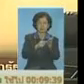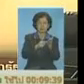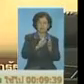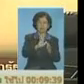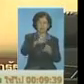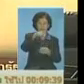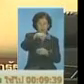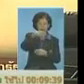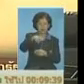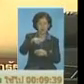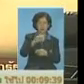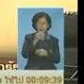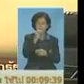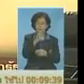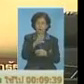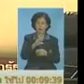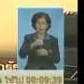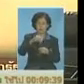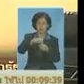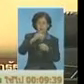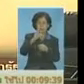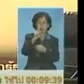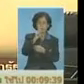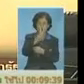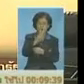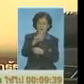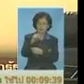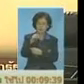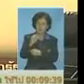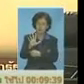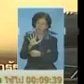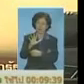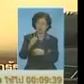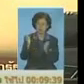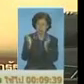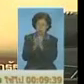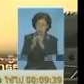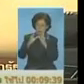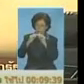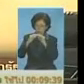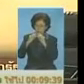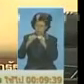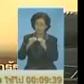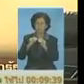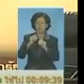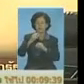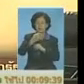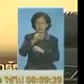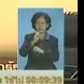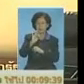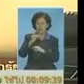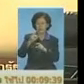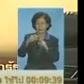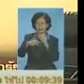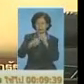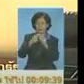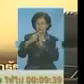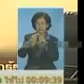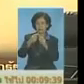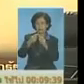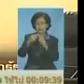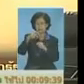ฒน์บอกว่าในข้อ 2.5 ได้ร่วมประชุมพิจารณาเมื่อวันที่18/52โดย